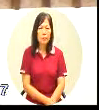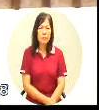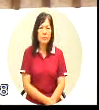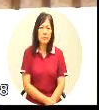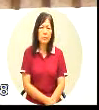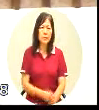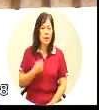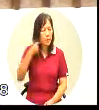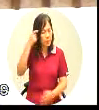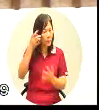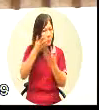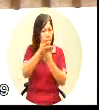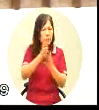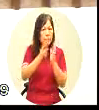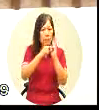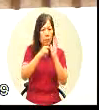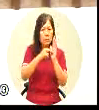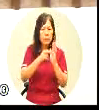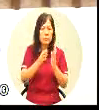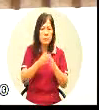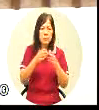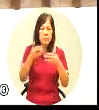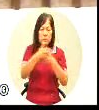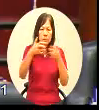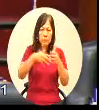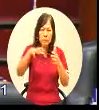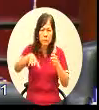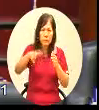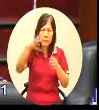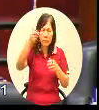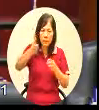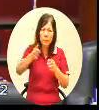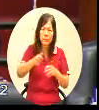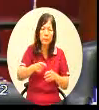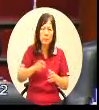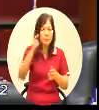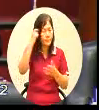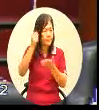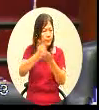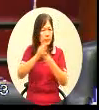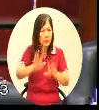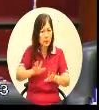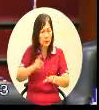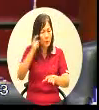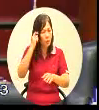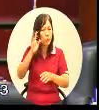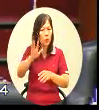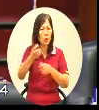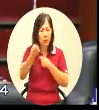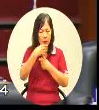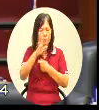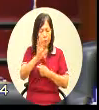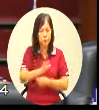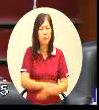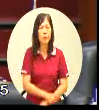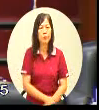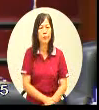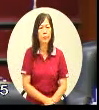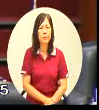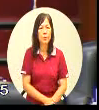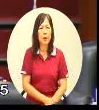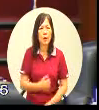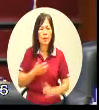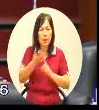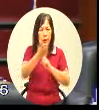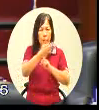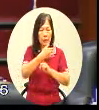我插播一下哈，这个江局长是可以请你，因为今天刚好就有人跟我反映，我们的旗津